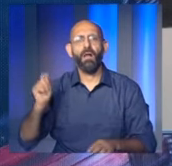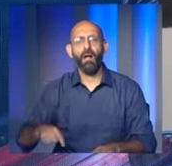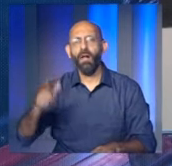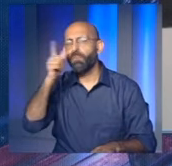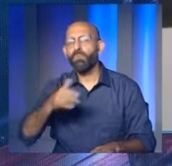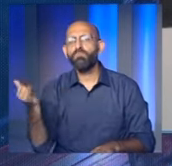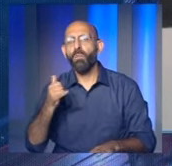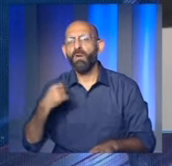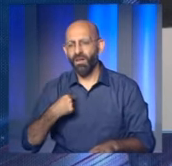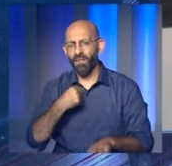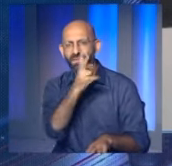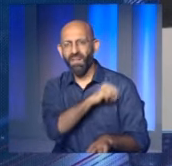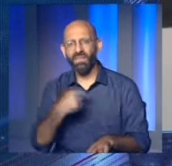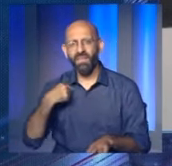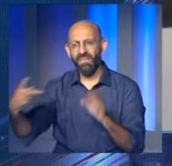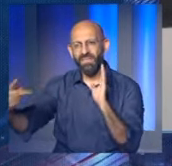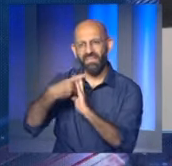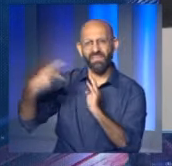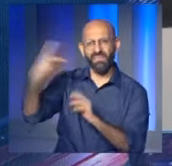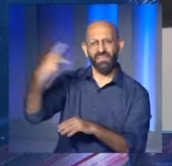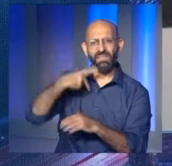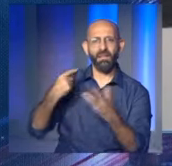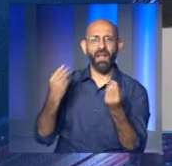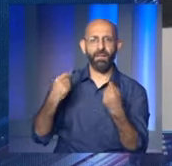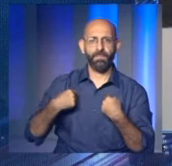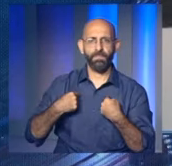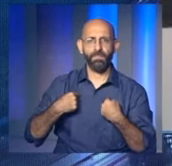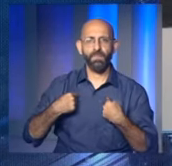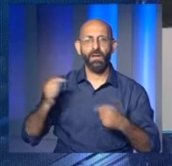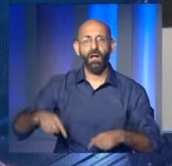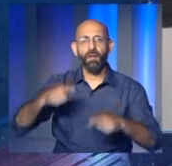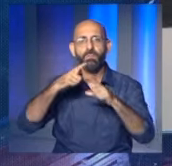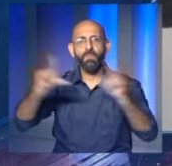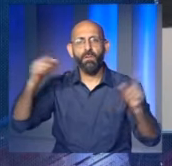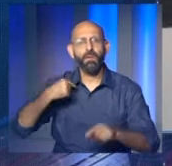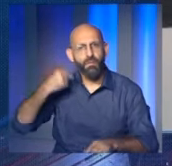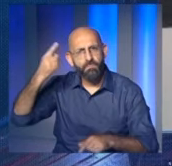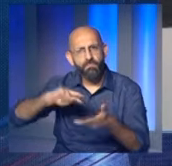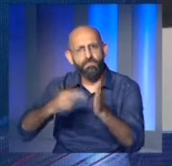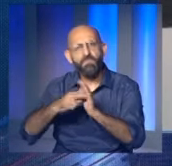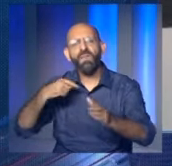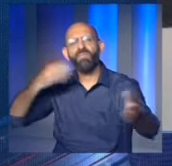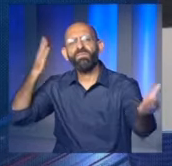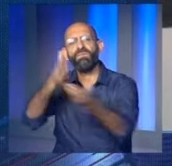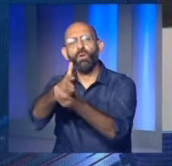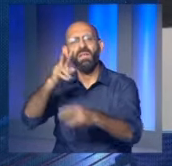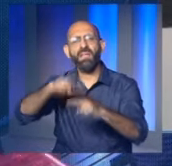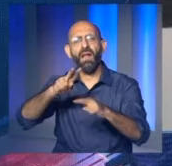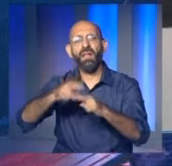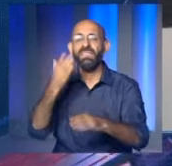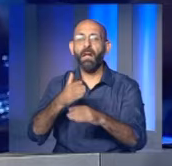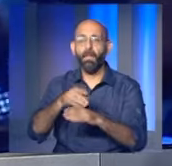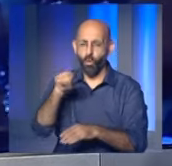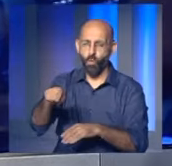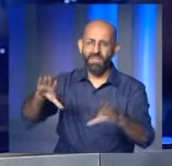ويمكنها التطبيع مع أي دولة، ويمكنها قمع الفلسطينيين. وأكمل في تصريحاته حول أسباب الهجوم: لذلك قررنا أن